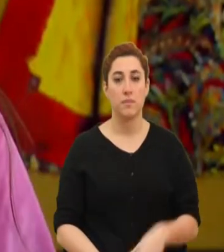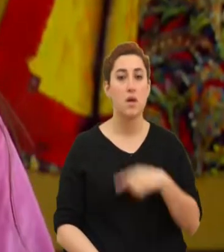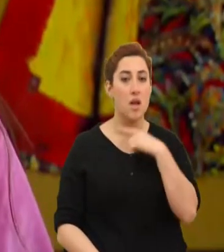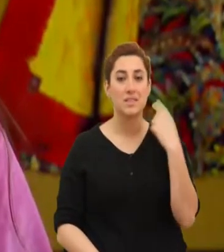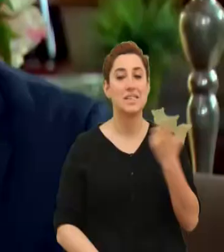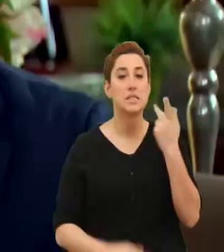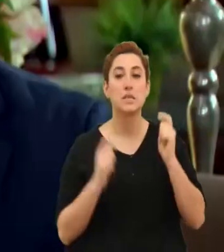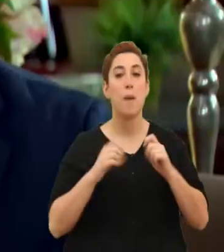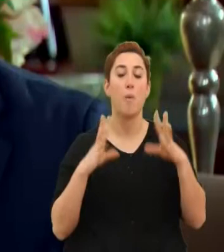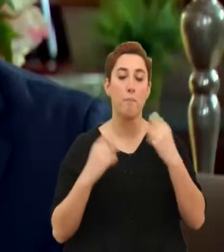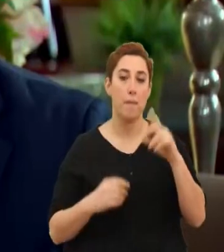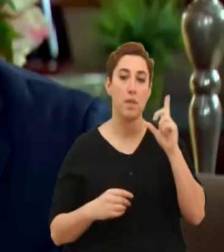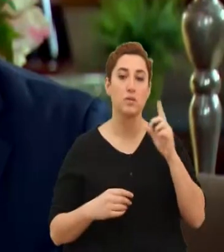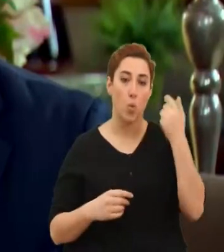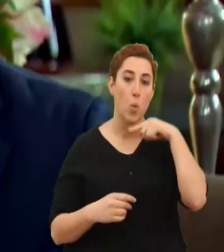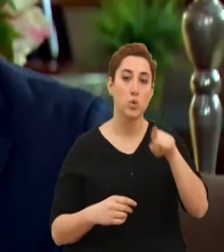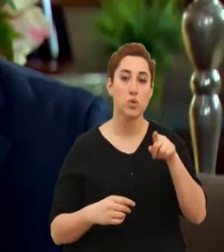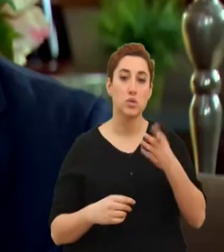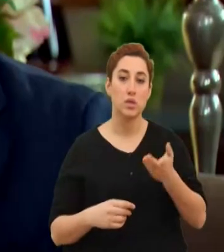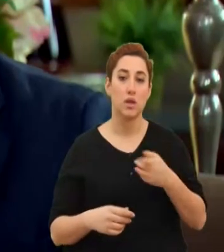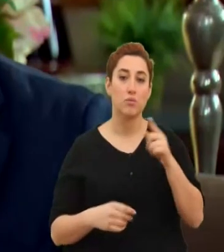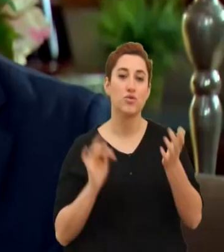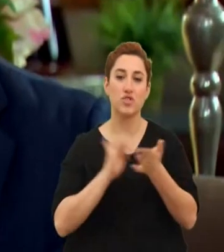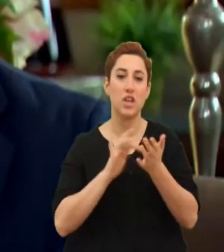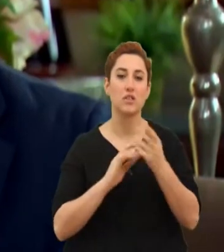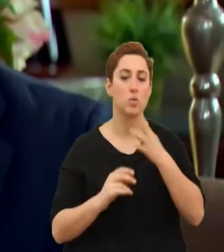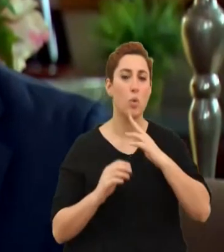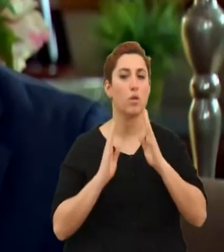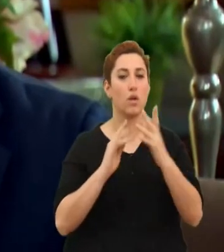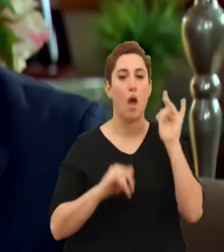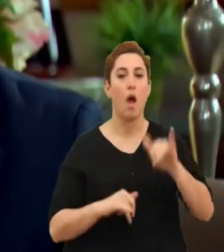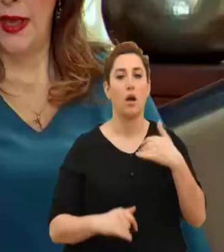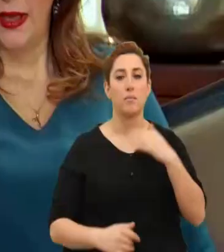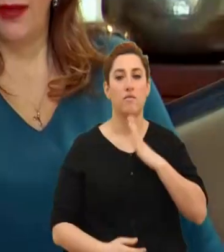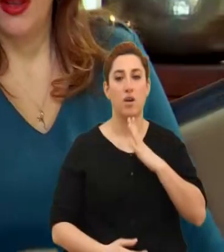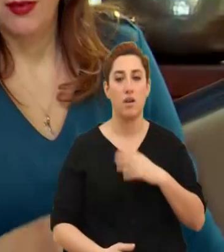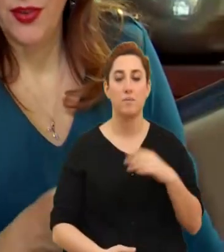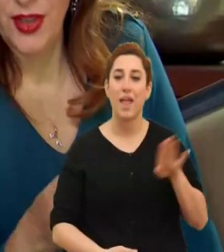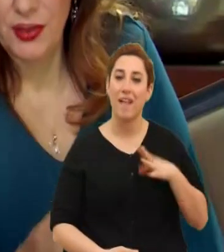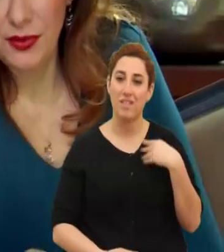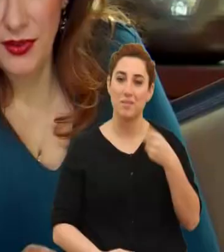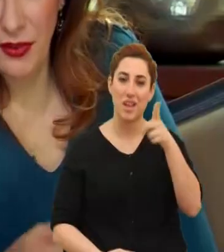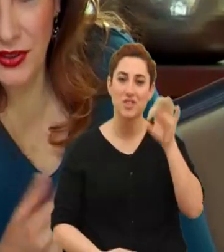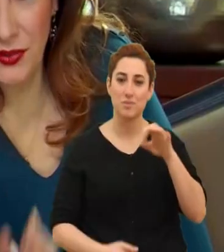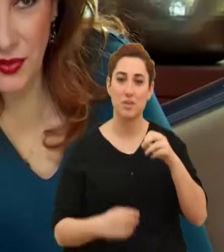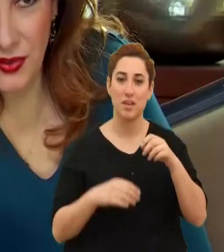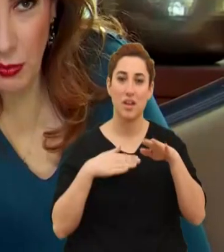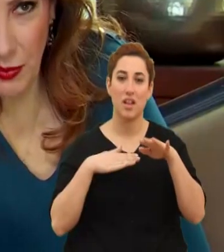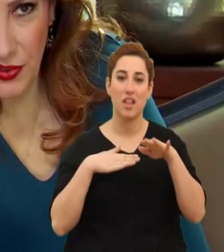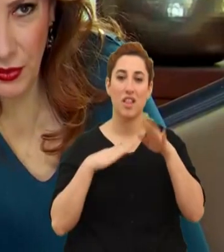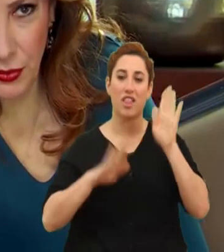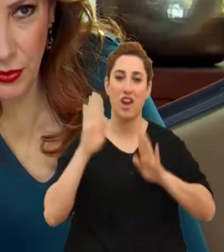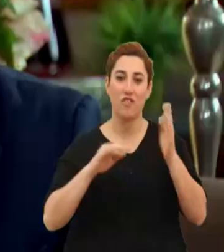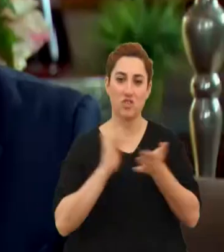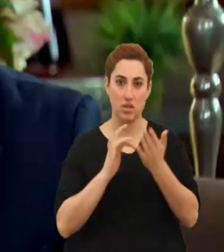Asla hız yapmamalıydım. Yani o yüzden de bu cezayı sonuna kadar hak ettim. Evlat, sen şimdi trafik cezasından